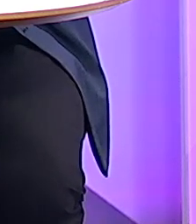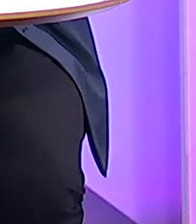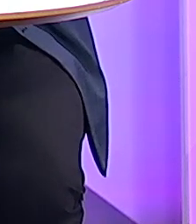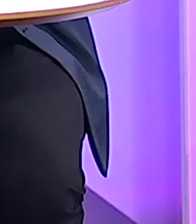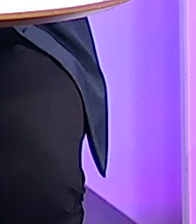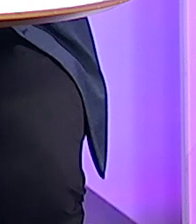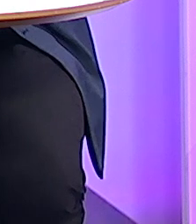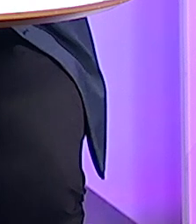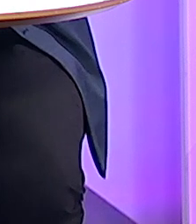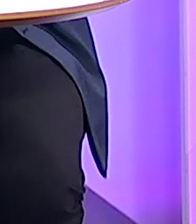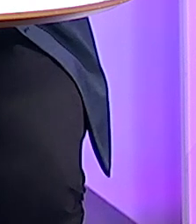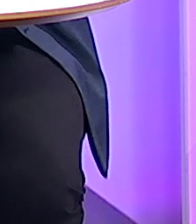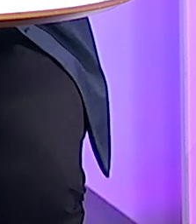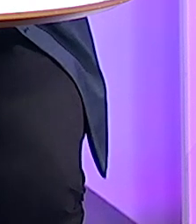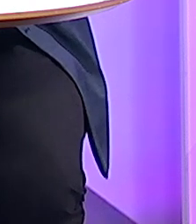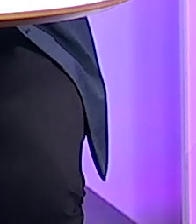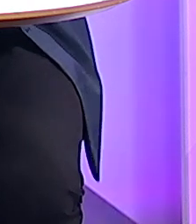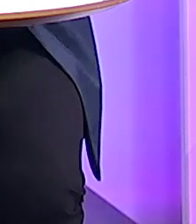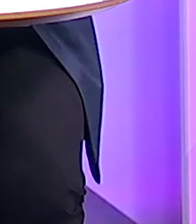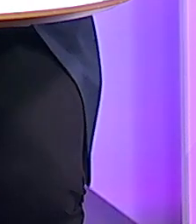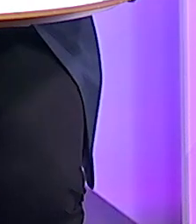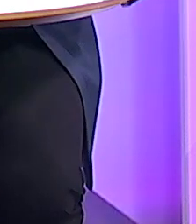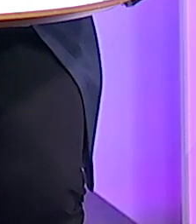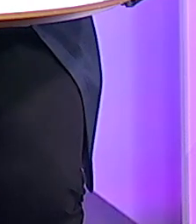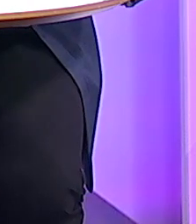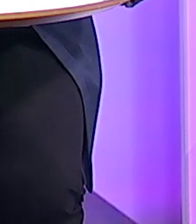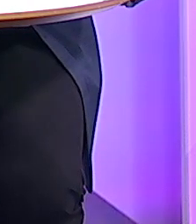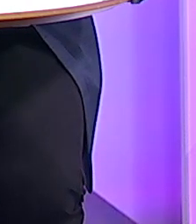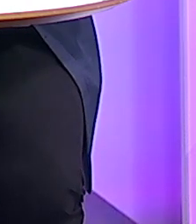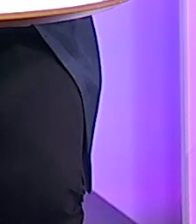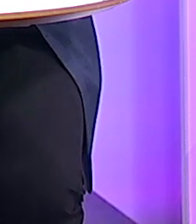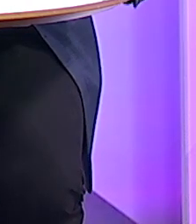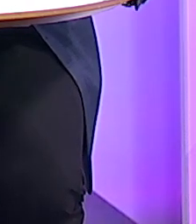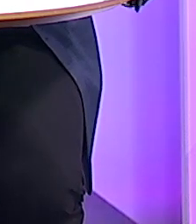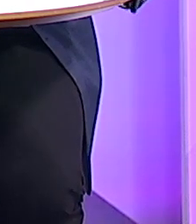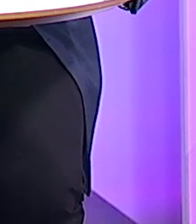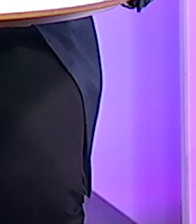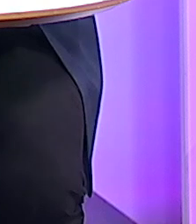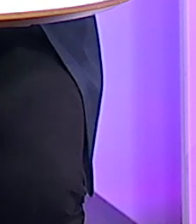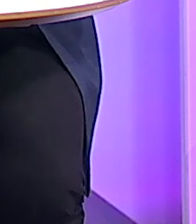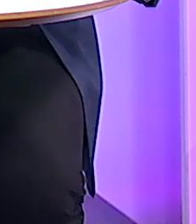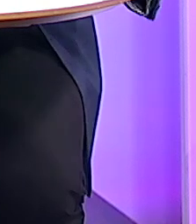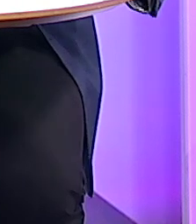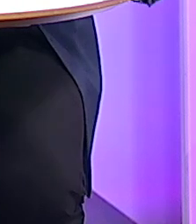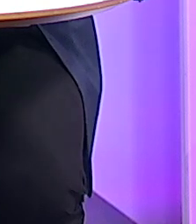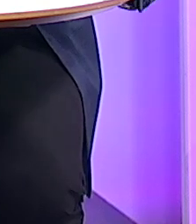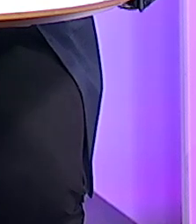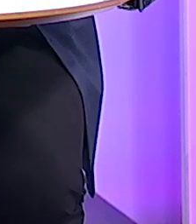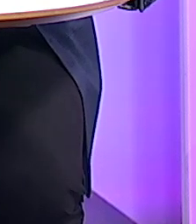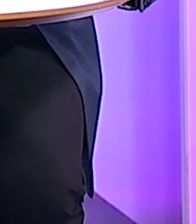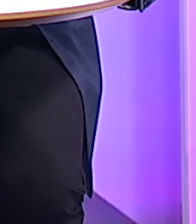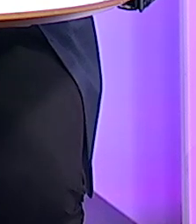sampingan bagi ICEL tahun ini seperti pedagogi pembelajaran bahasa Inggeris dalam persekitaran yang berubah. Selain itu,